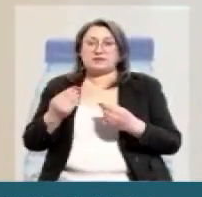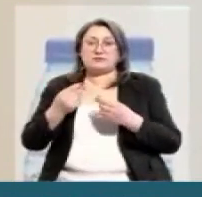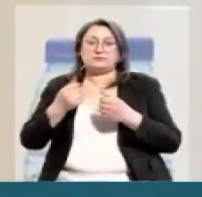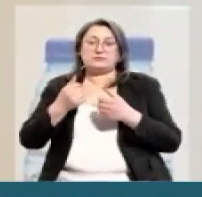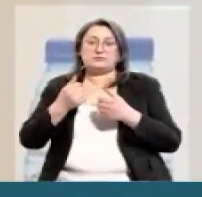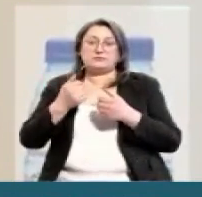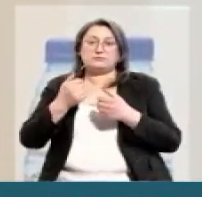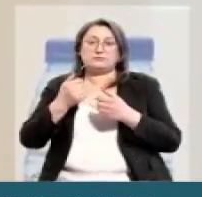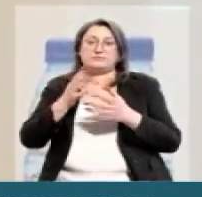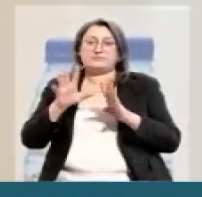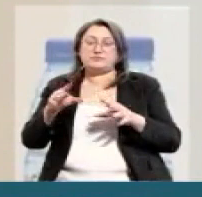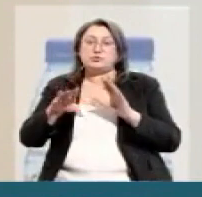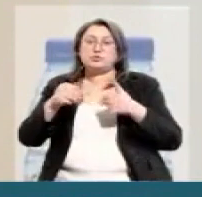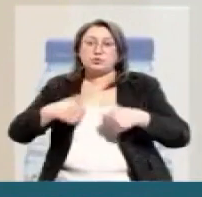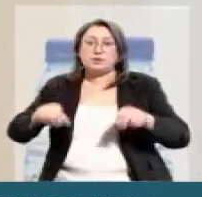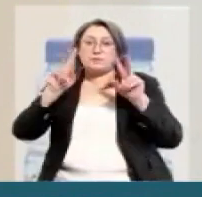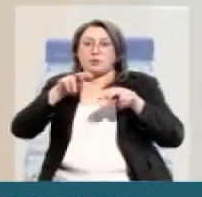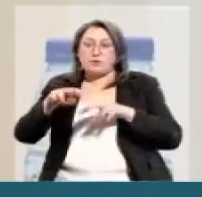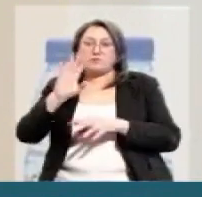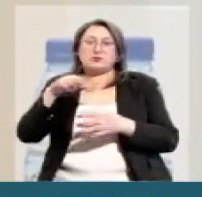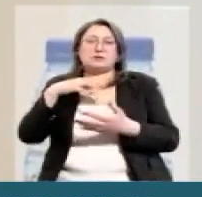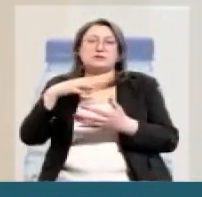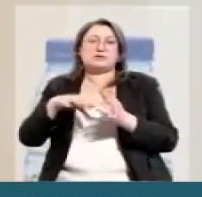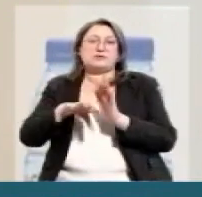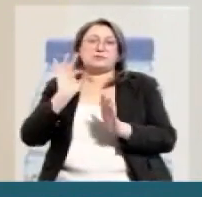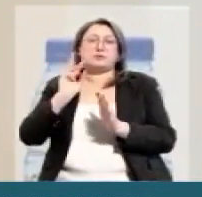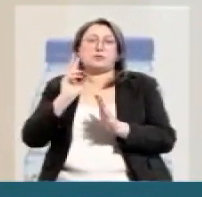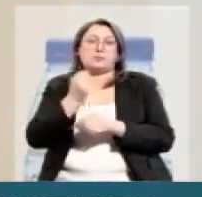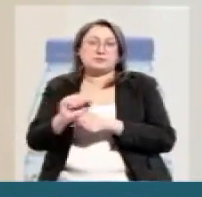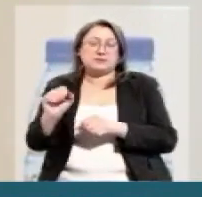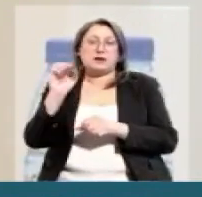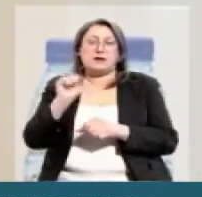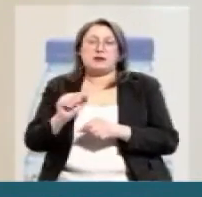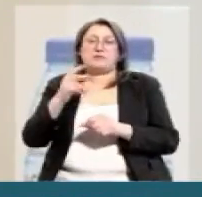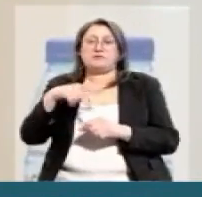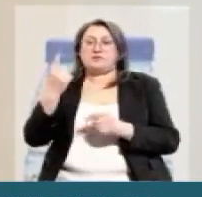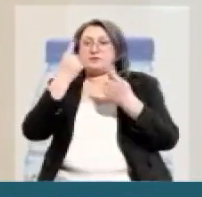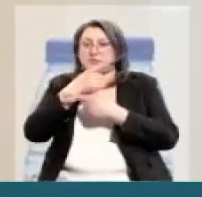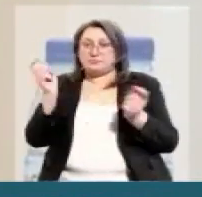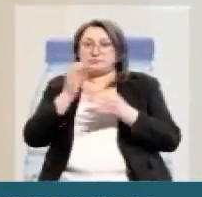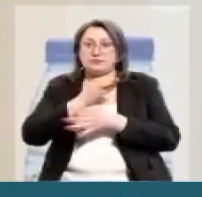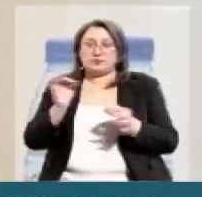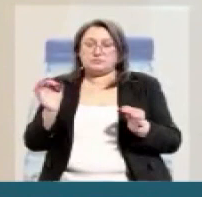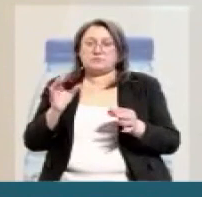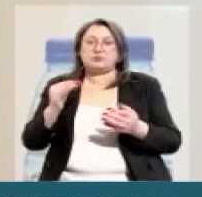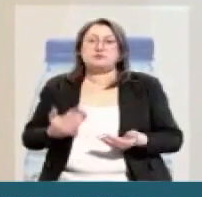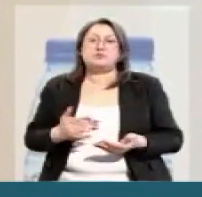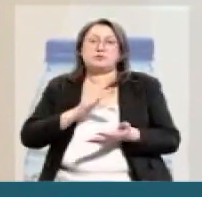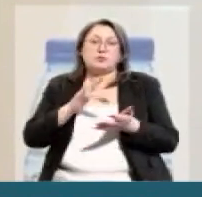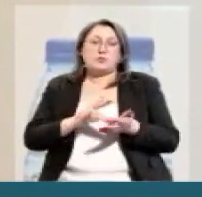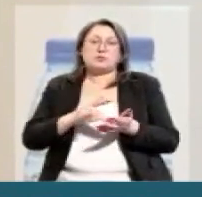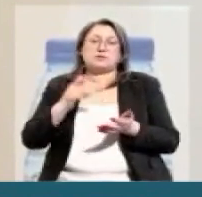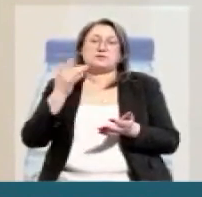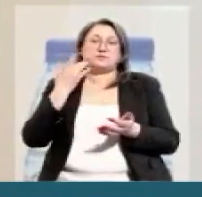өте жақсы идея. Оның үстіне қала тұрғындары белсенді. Қазір жоспарымыз бойынша 4 нысанда Наурыз мейрамы тойланатын болады.